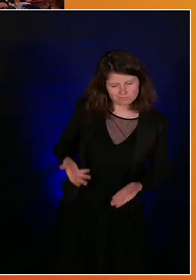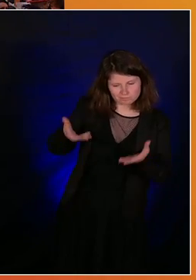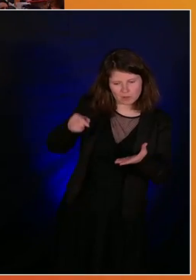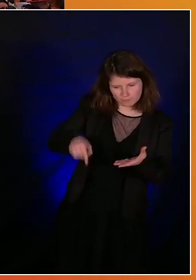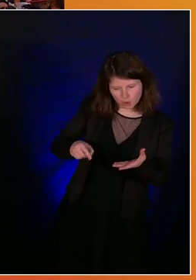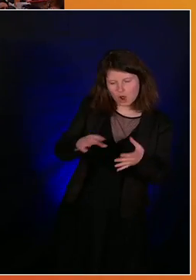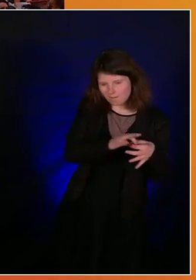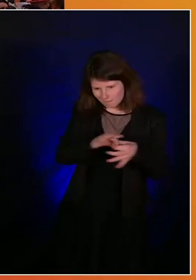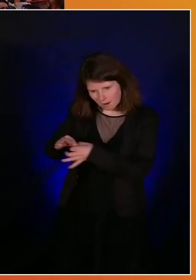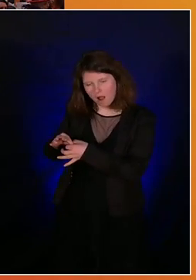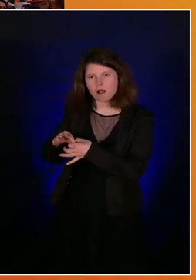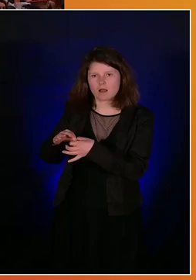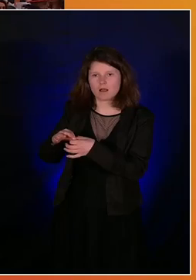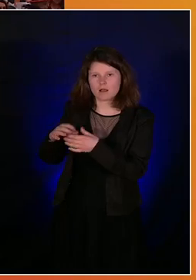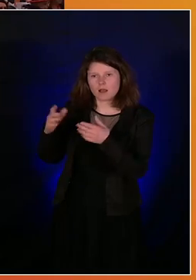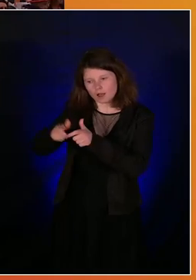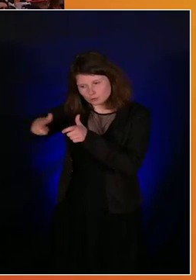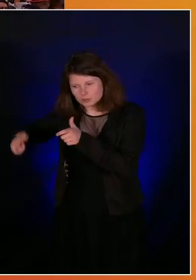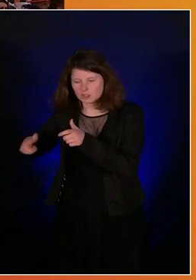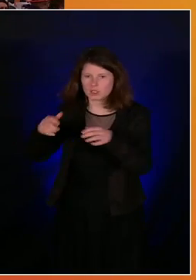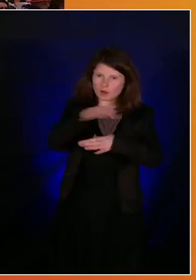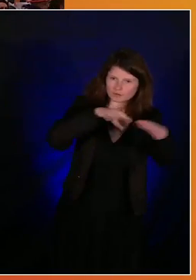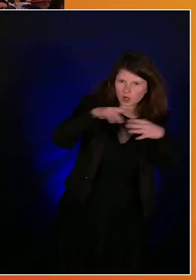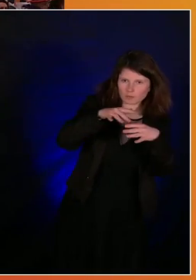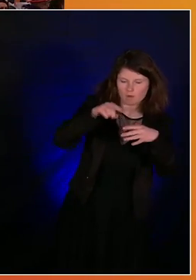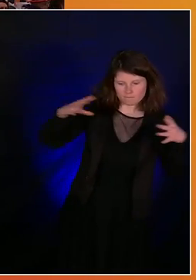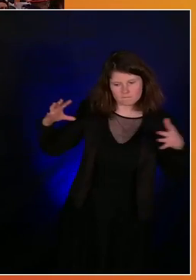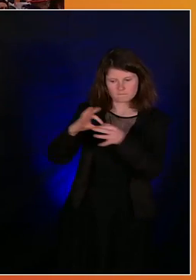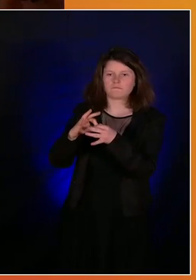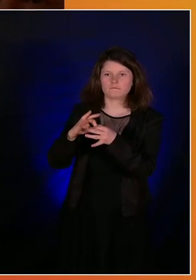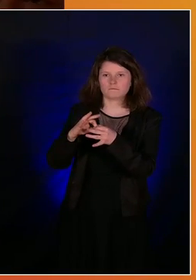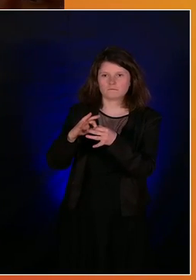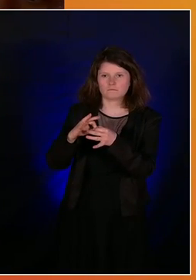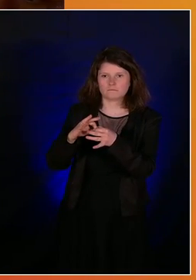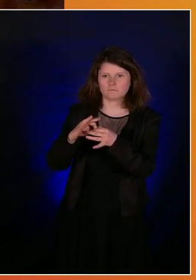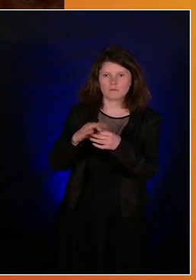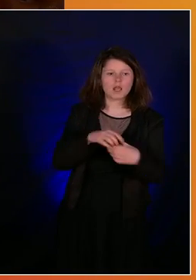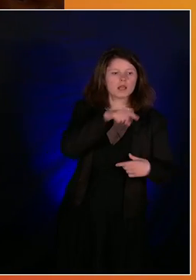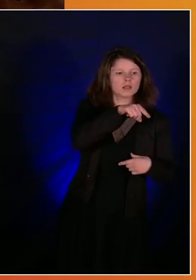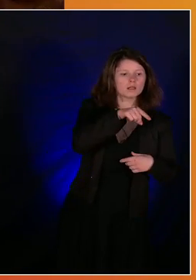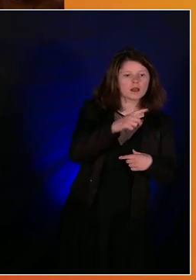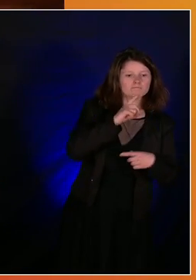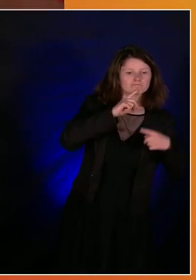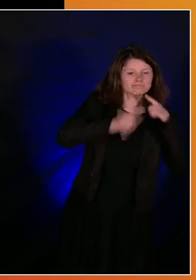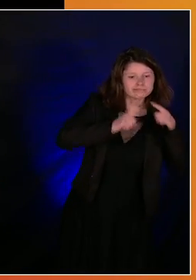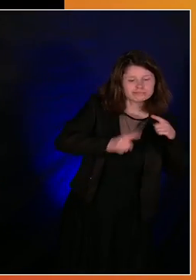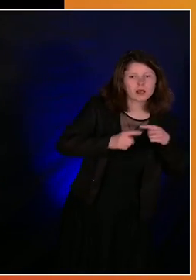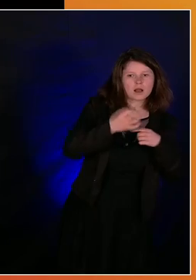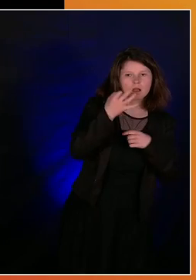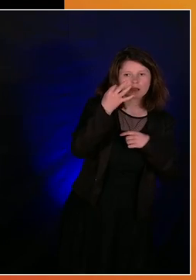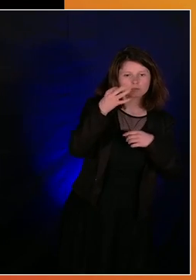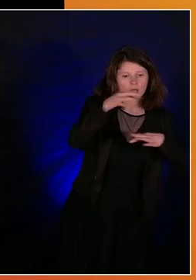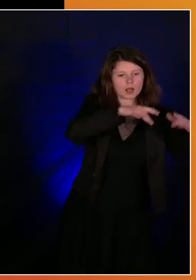et environnement et ne pas céder au dictat écologique les tribunes signé avance